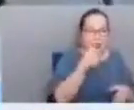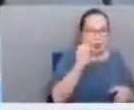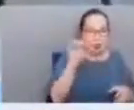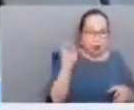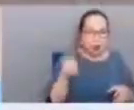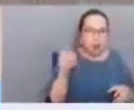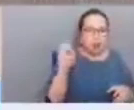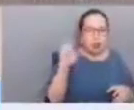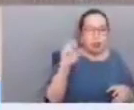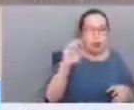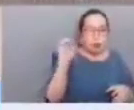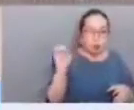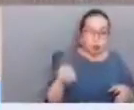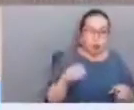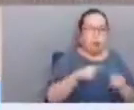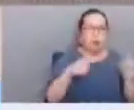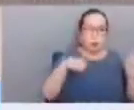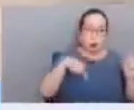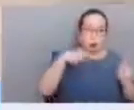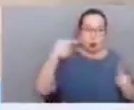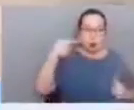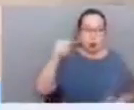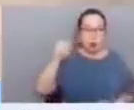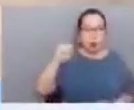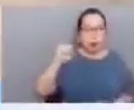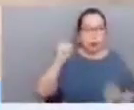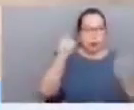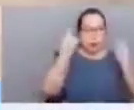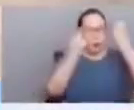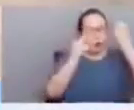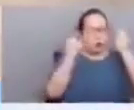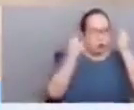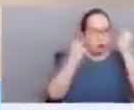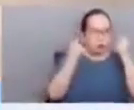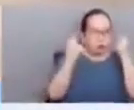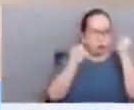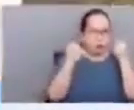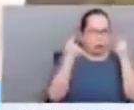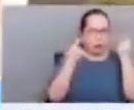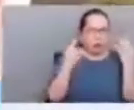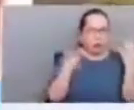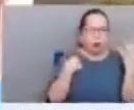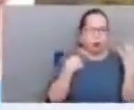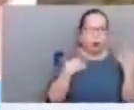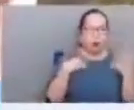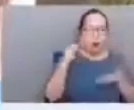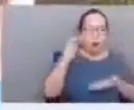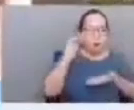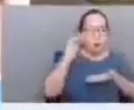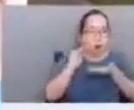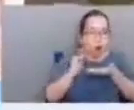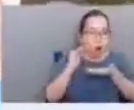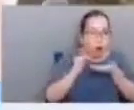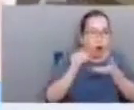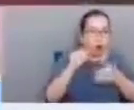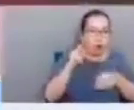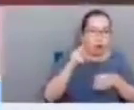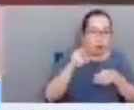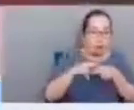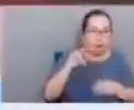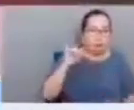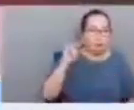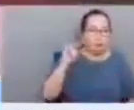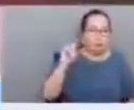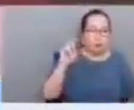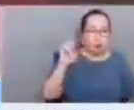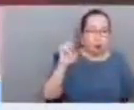mahaba yung term. So pagka mas mahaba yung term, mas maliit tuloy yung yung monthly amortization nila at